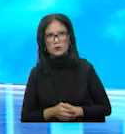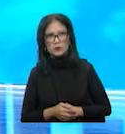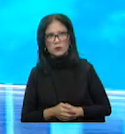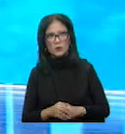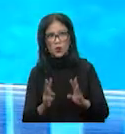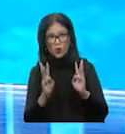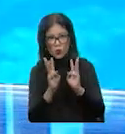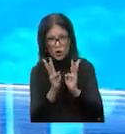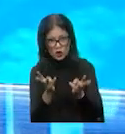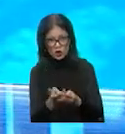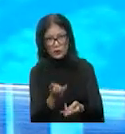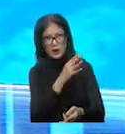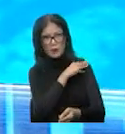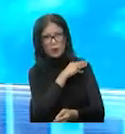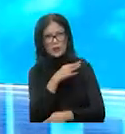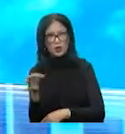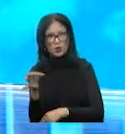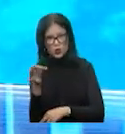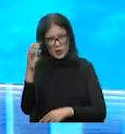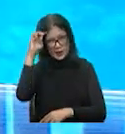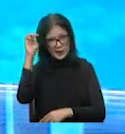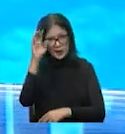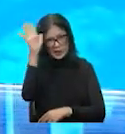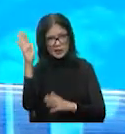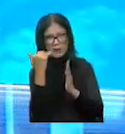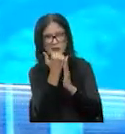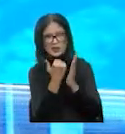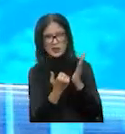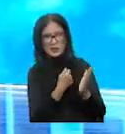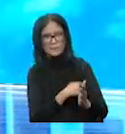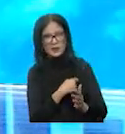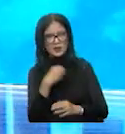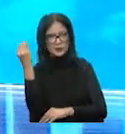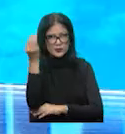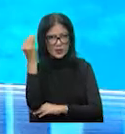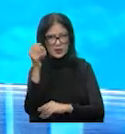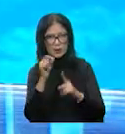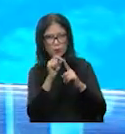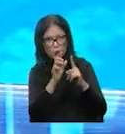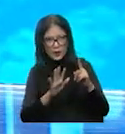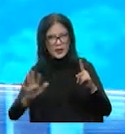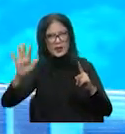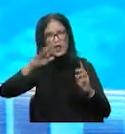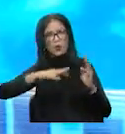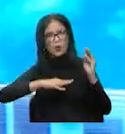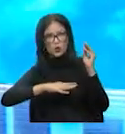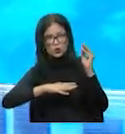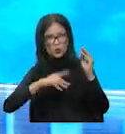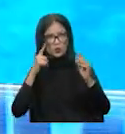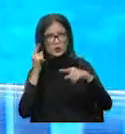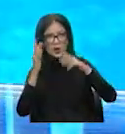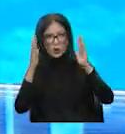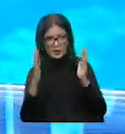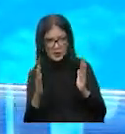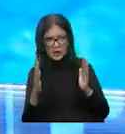Pemirsa, workshop Kabupaten Kota Kreatif digelar Kemenparekraf di Purbalingga dan Wonosobo, Jawa Tengah. Workshop untuk